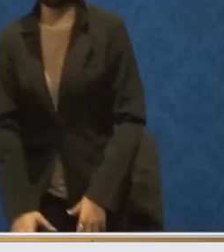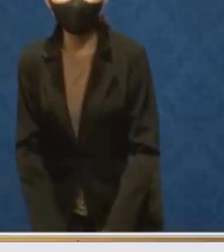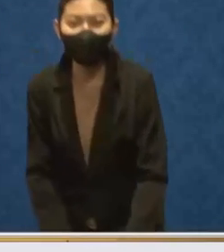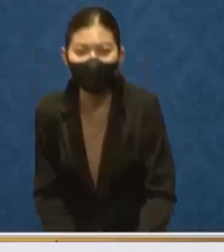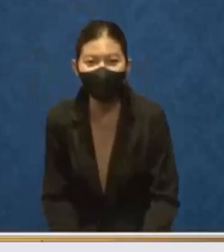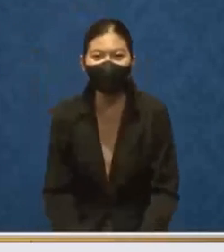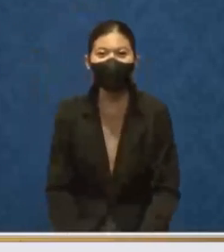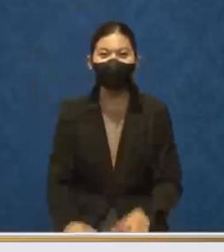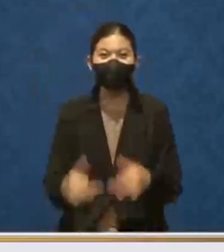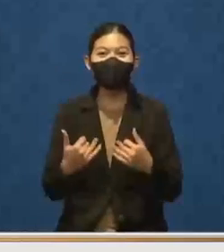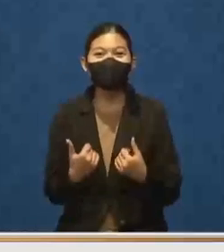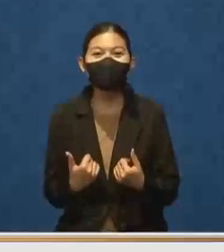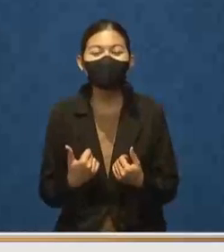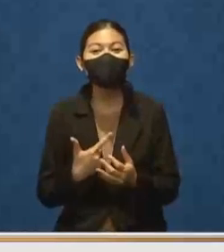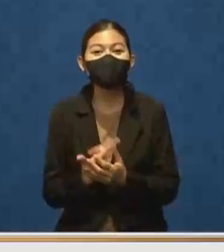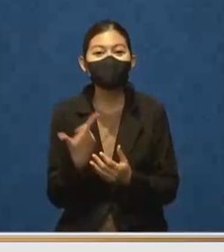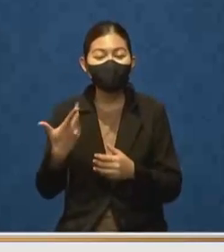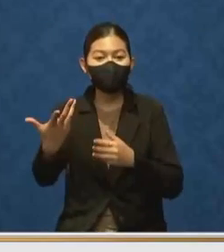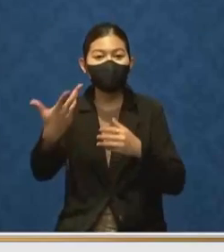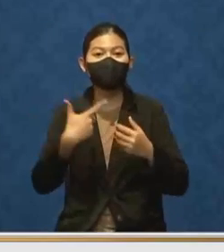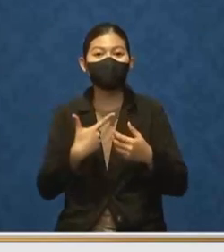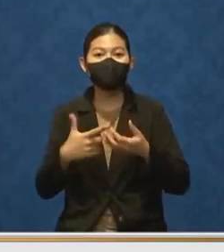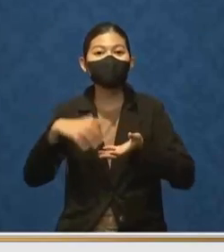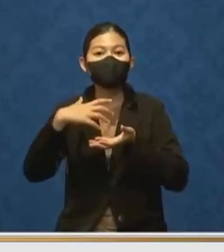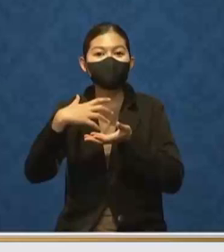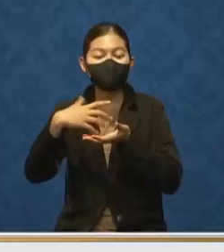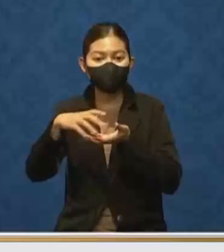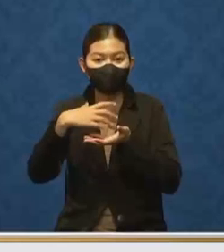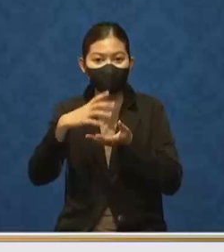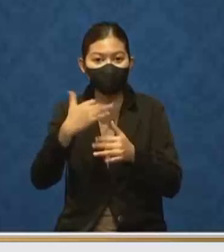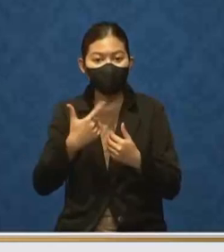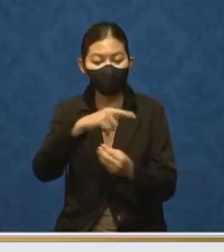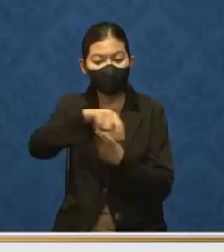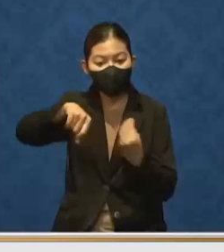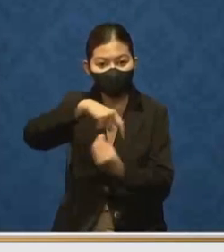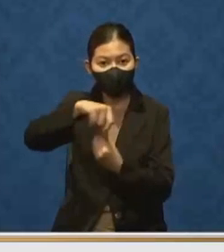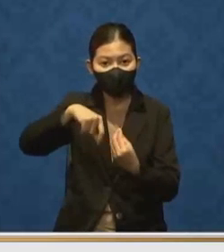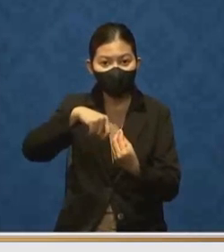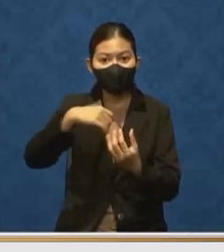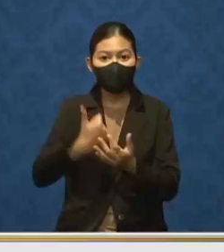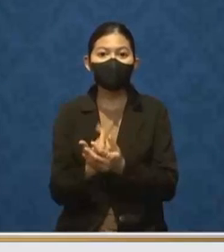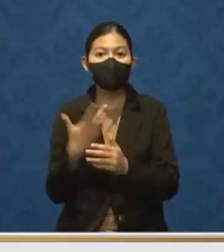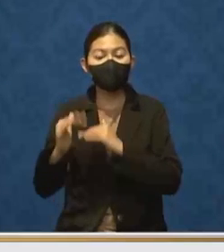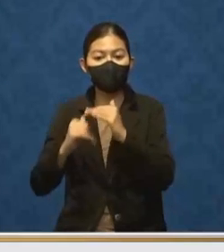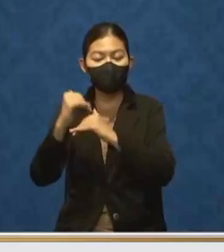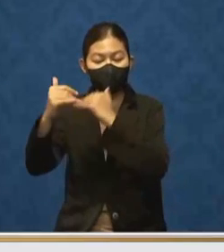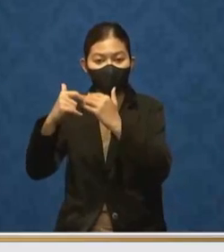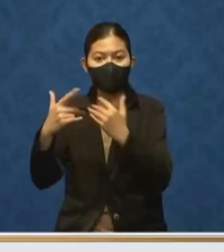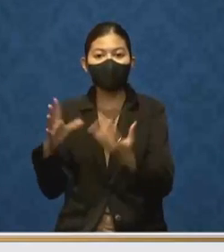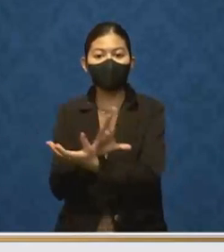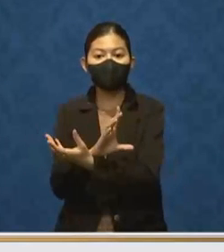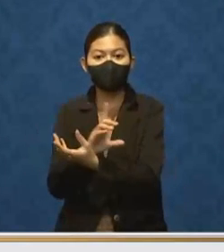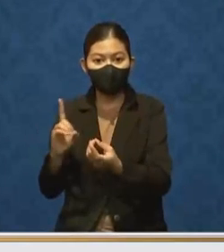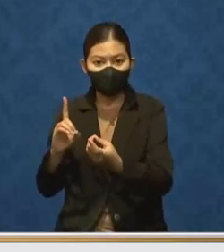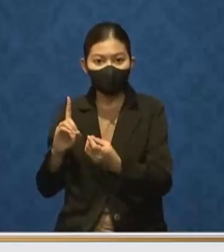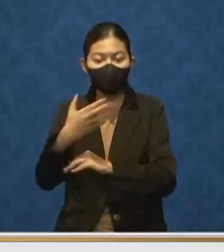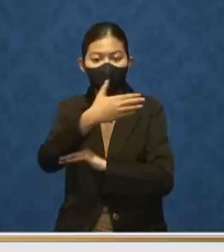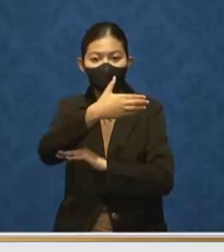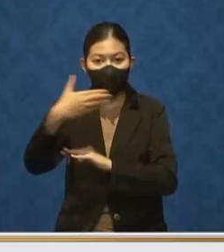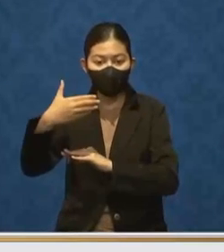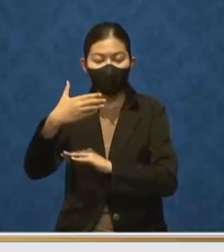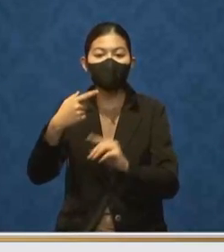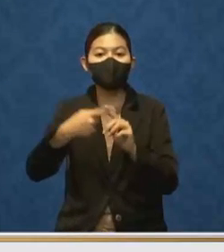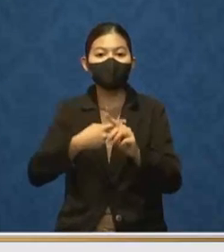จโดยทั่วไปนั้นตามแถลงการภาวะเศรษฐกิจของสำนักงานสภาพัฒนาการเศรษฐกิจและสังคมแห่งชาติณวันที่21กุม